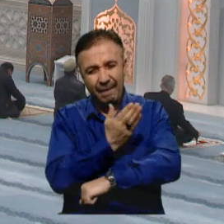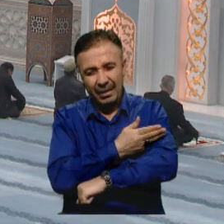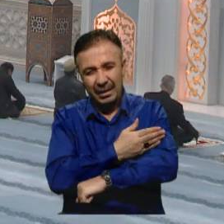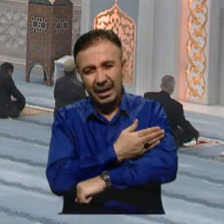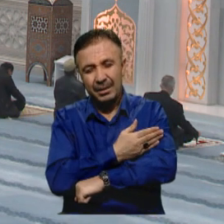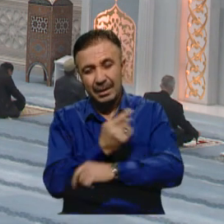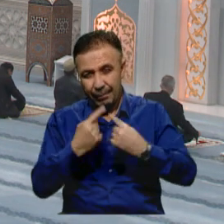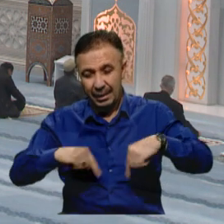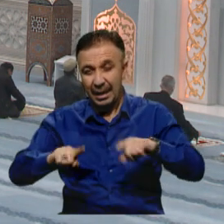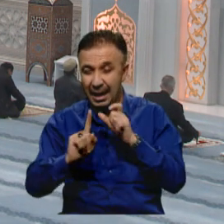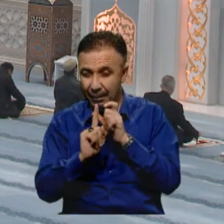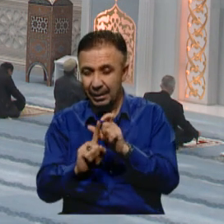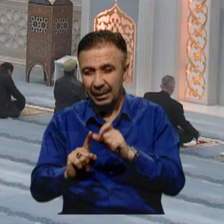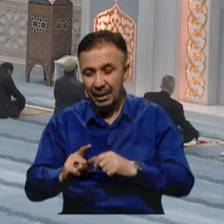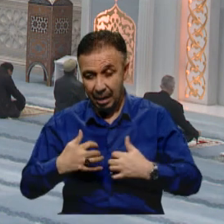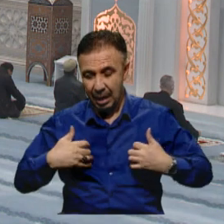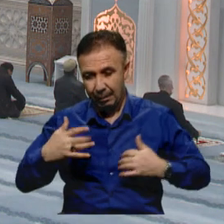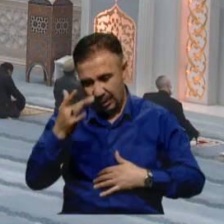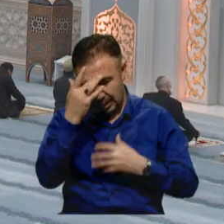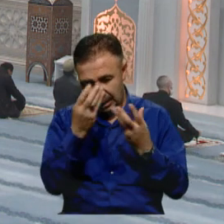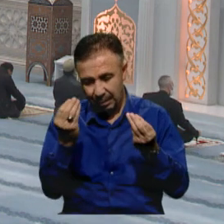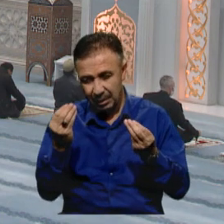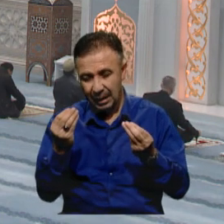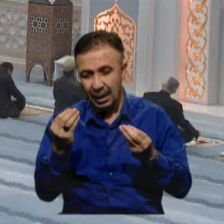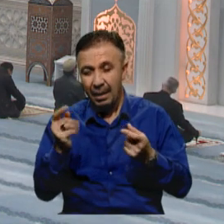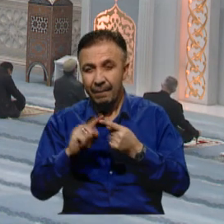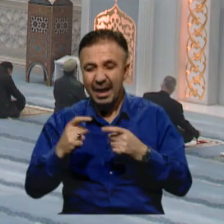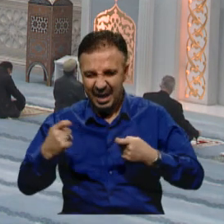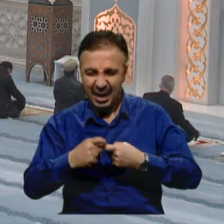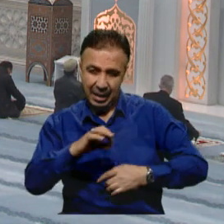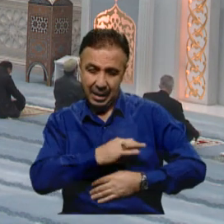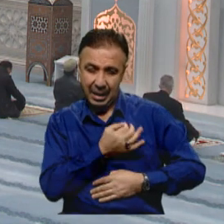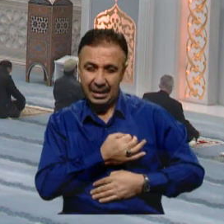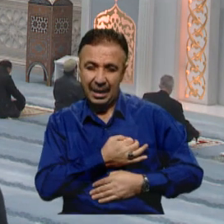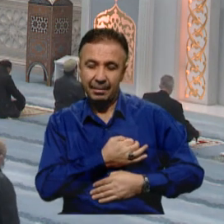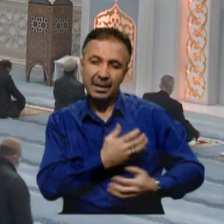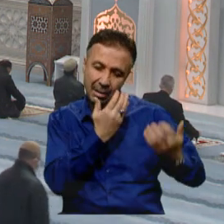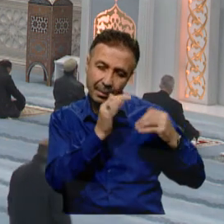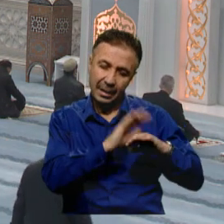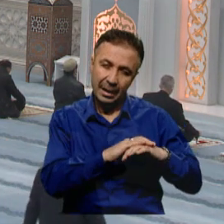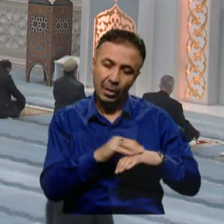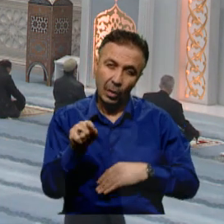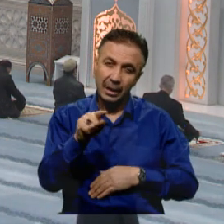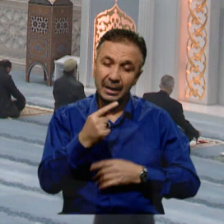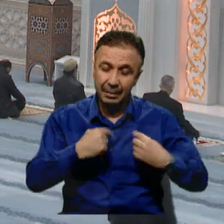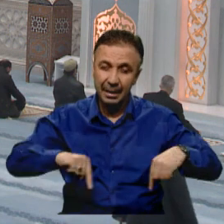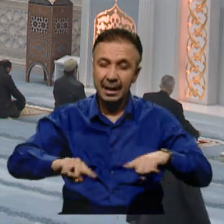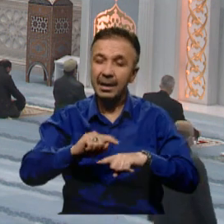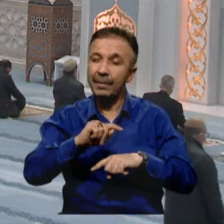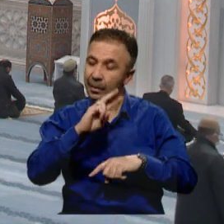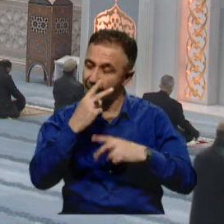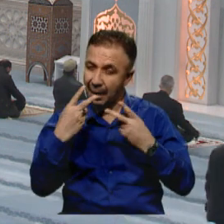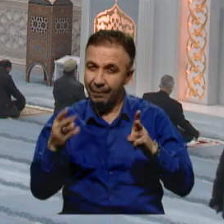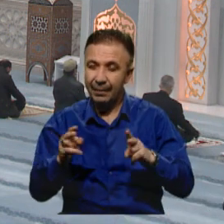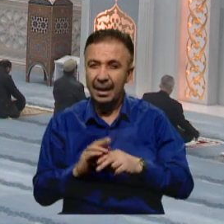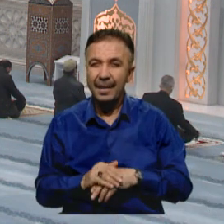kahraman şehitlerimize ve gazilerimize de rahmetinle muamele ile, onları da bizleri de affeyle, kabirlerini